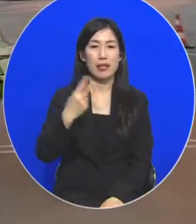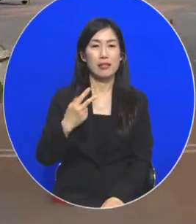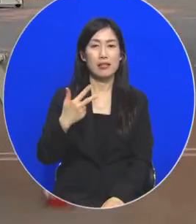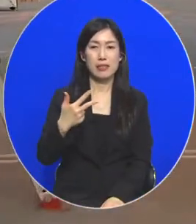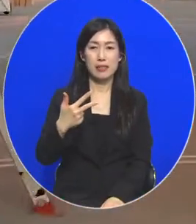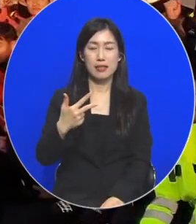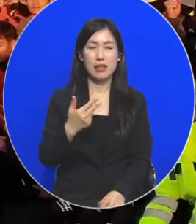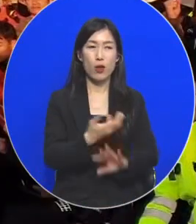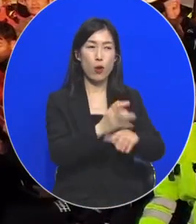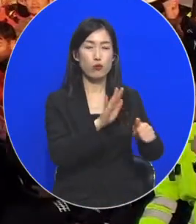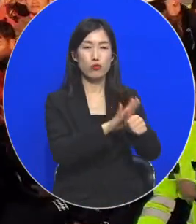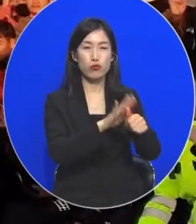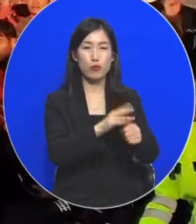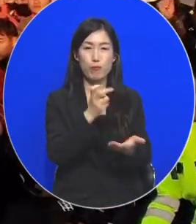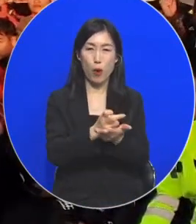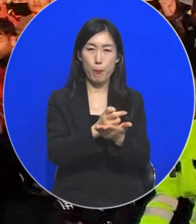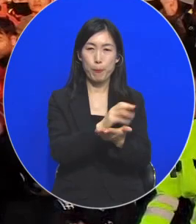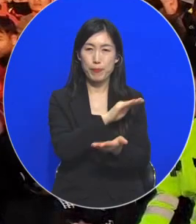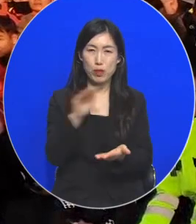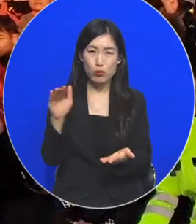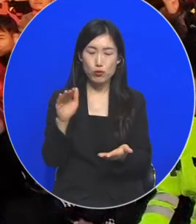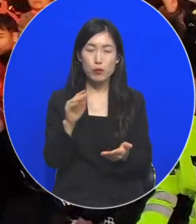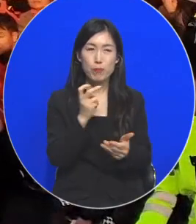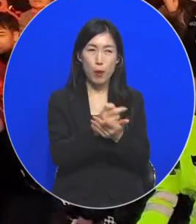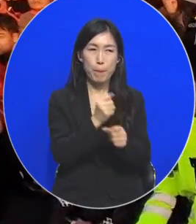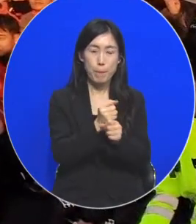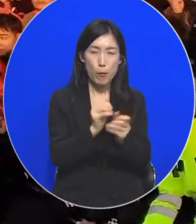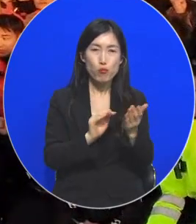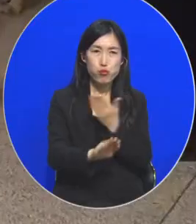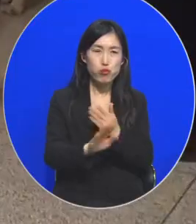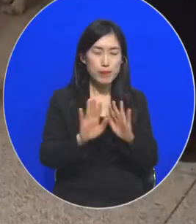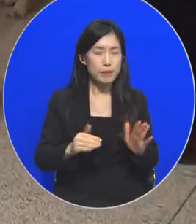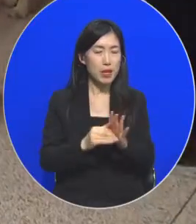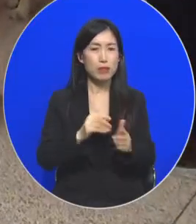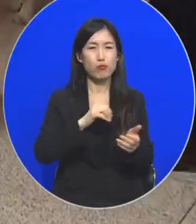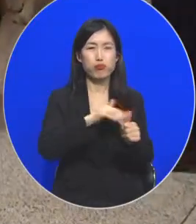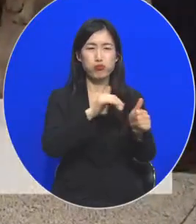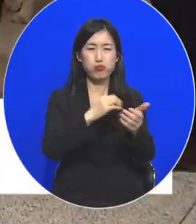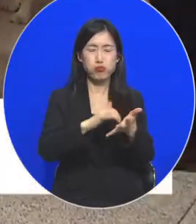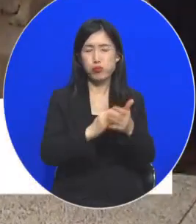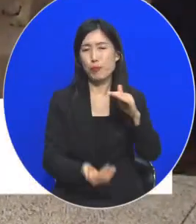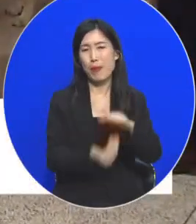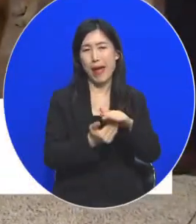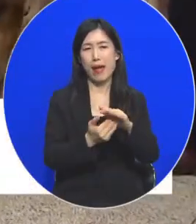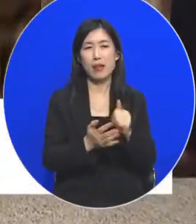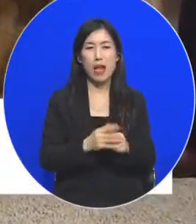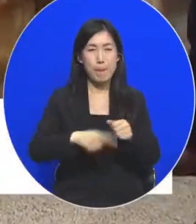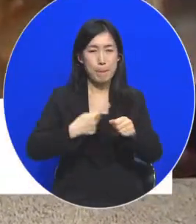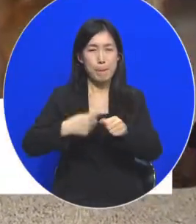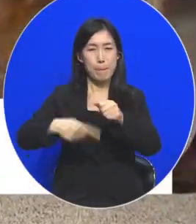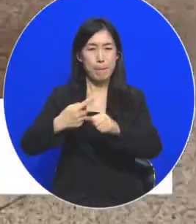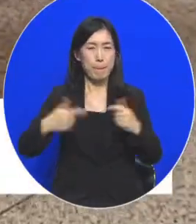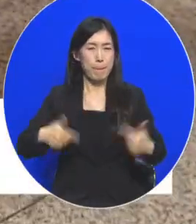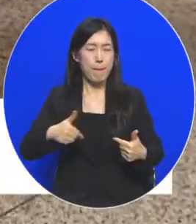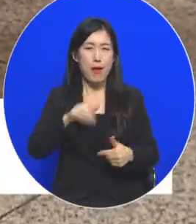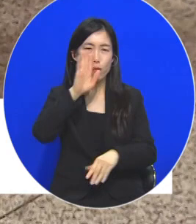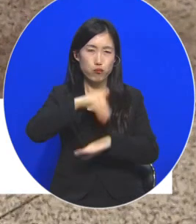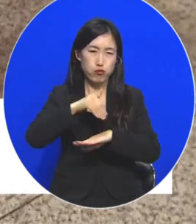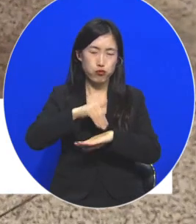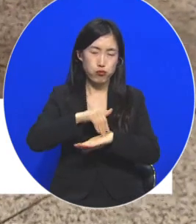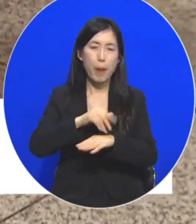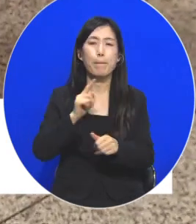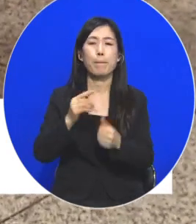관한 법률 제정 이후 단일 사례로는 최대였던 구호대 파견. 구호대는 매년 실시했던 모의 훈련 등을 통해 준비를 많이 했던